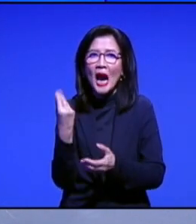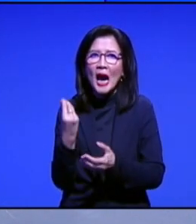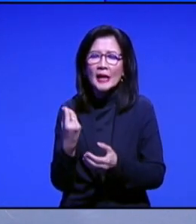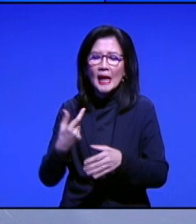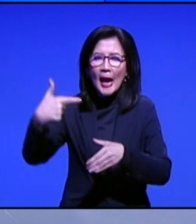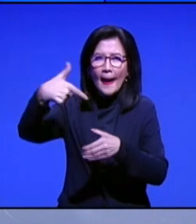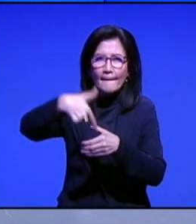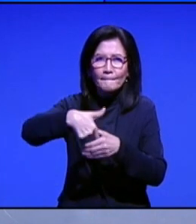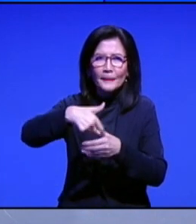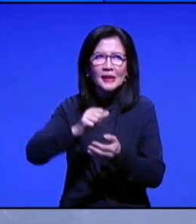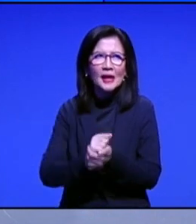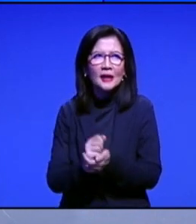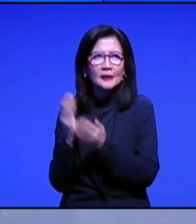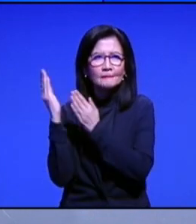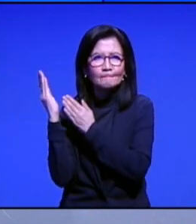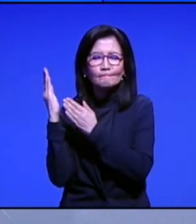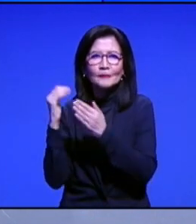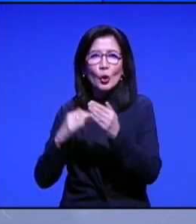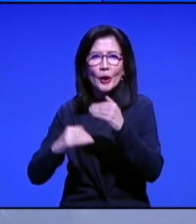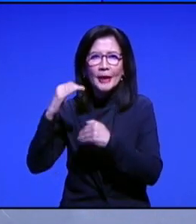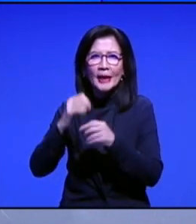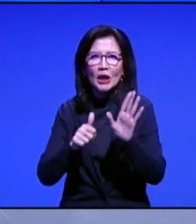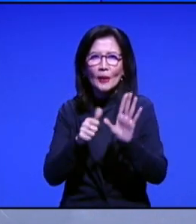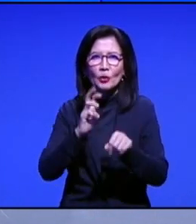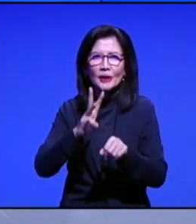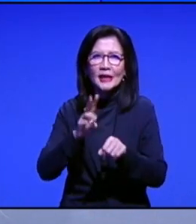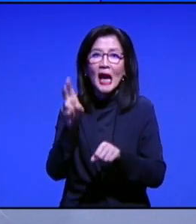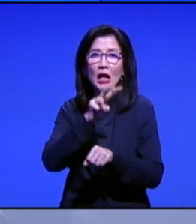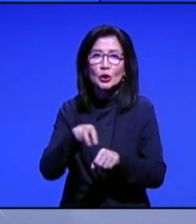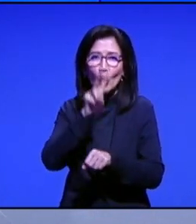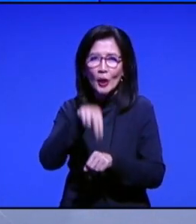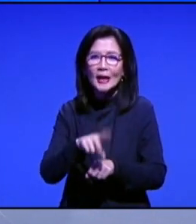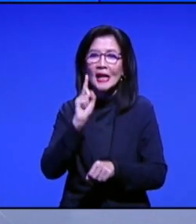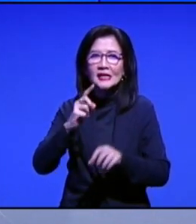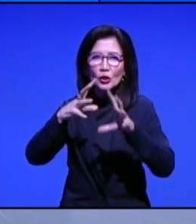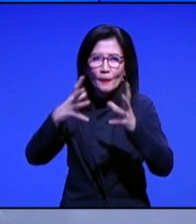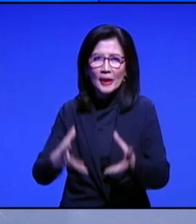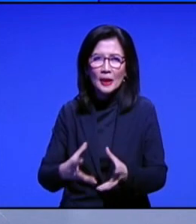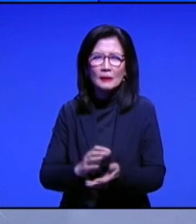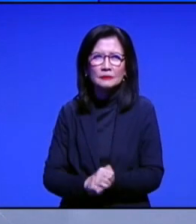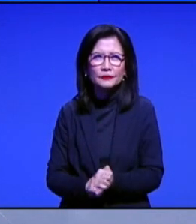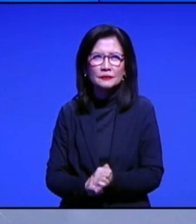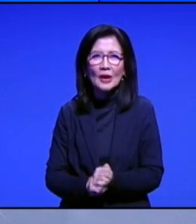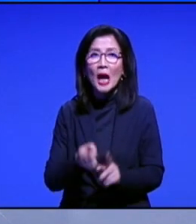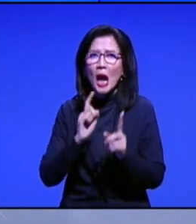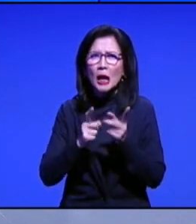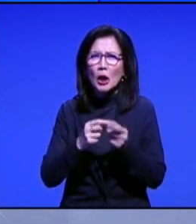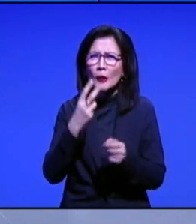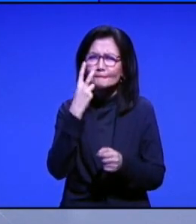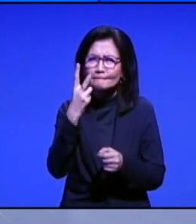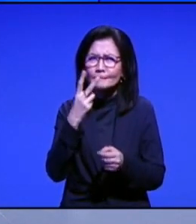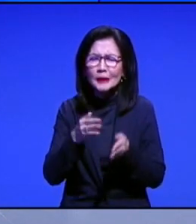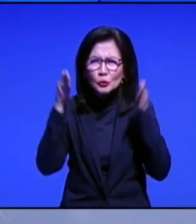AS West Texas Intermediate juga naik di kisaran $63 per barel. Dan kalau kita bisa lihat secara